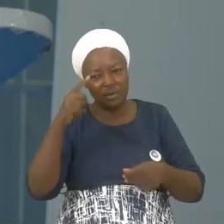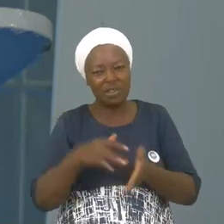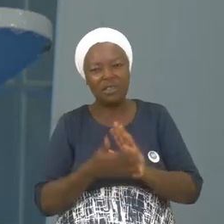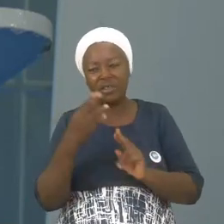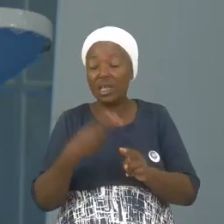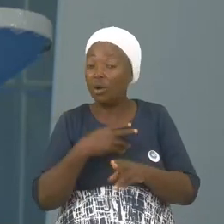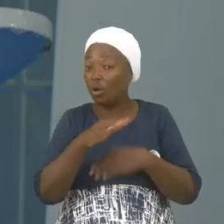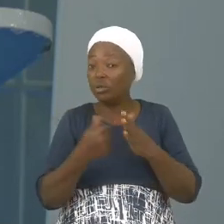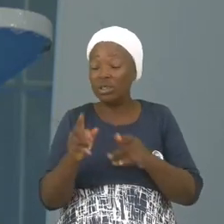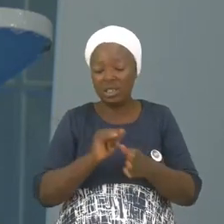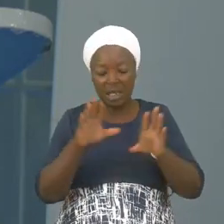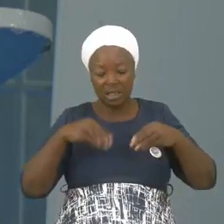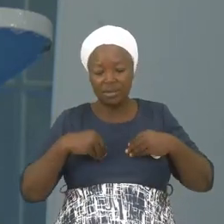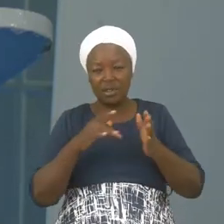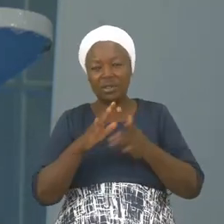de Jésus.